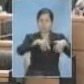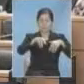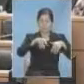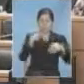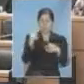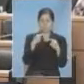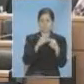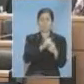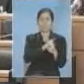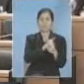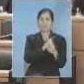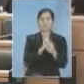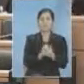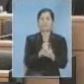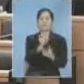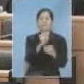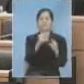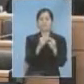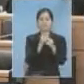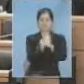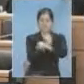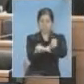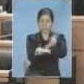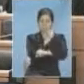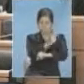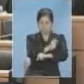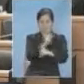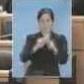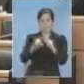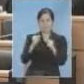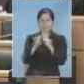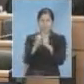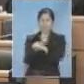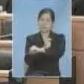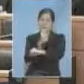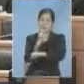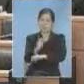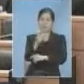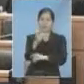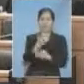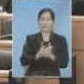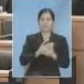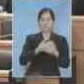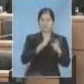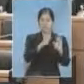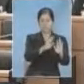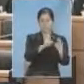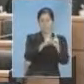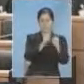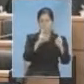หน้าที่ที่ว่าเขาจะได้รับค่าตอบแทนบ้างแต่ก็ไม่ได้รับค่าตอบแทนอะไรก็ฝากนะครับต่อคณะกรรม